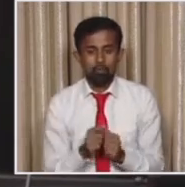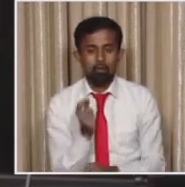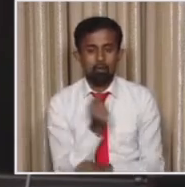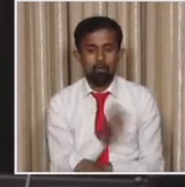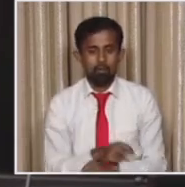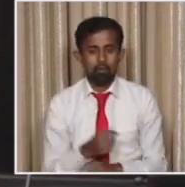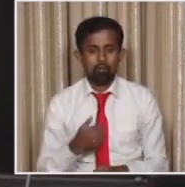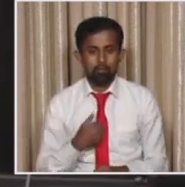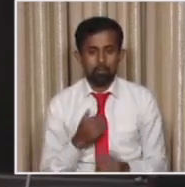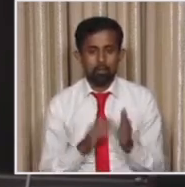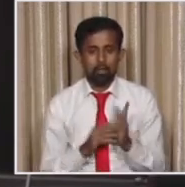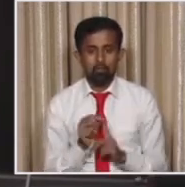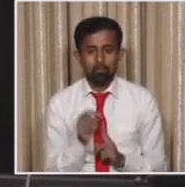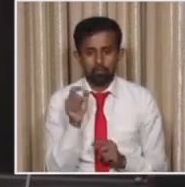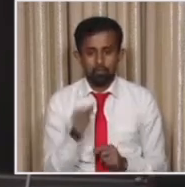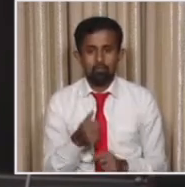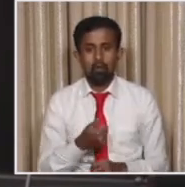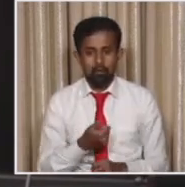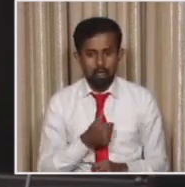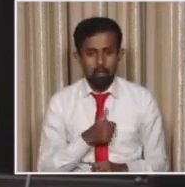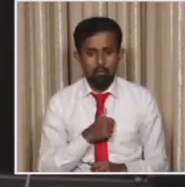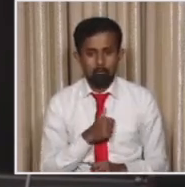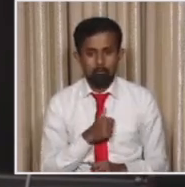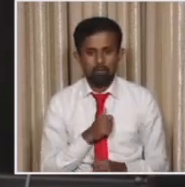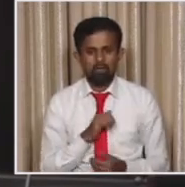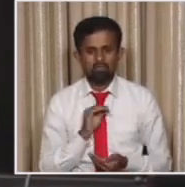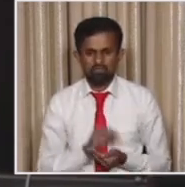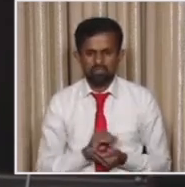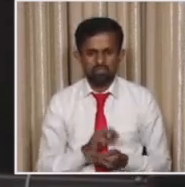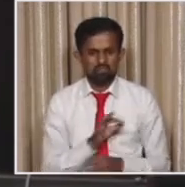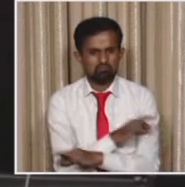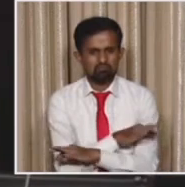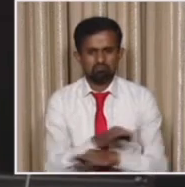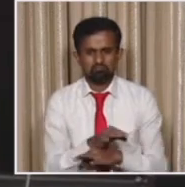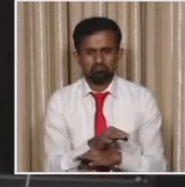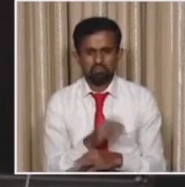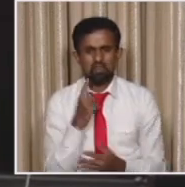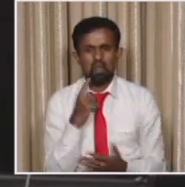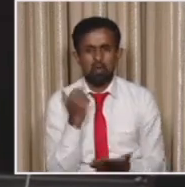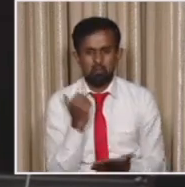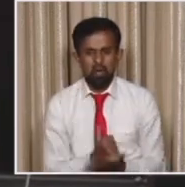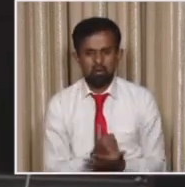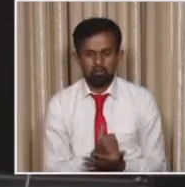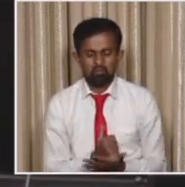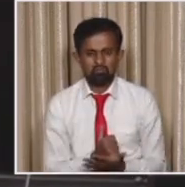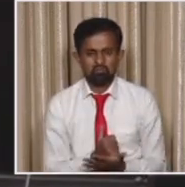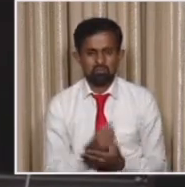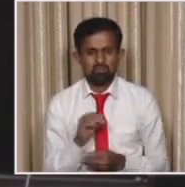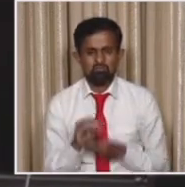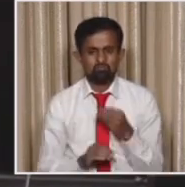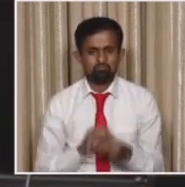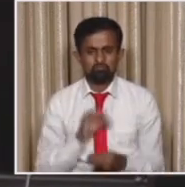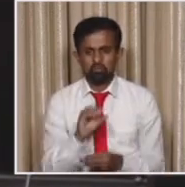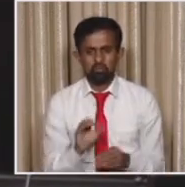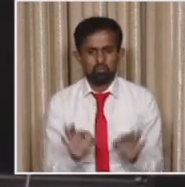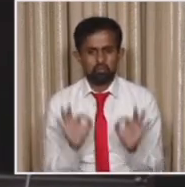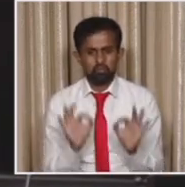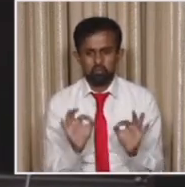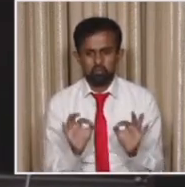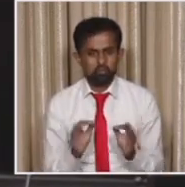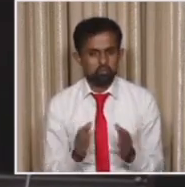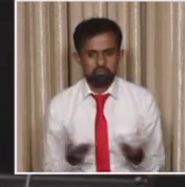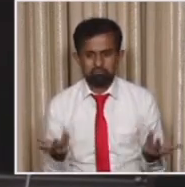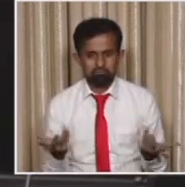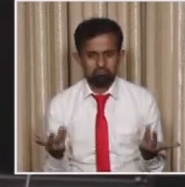සම්බන්ධ මමත් ඇමතිවරයා හැටියට එකඟ වෙනවා මේ තියෙන ක්‍රමවේදය අපහසුකාරී නැත්නම් ආයෝජකයින්ට හිතකාරී තත්වයක්